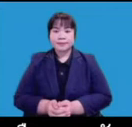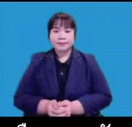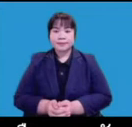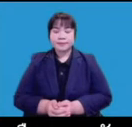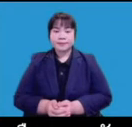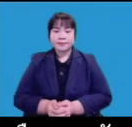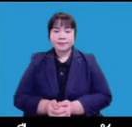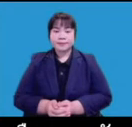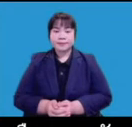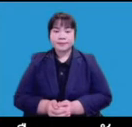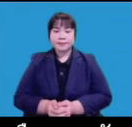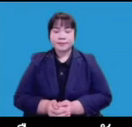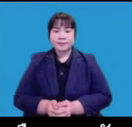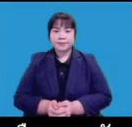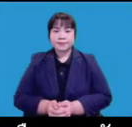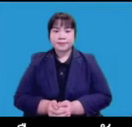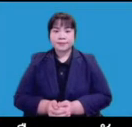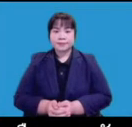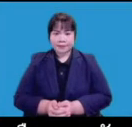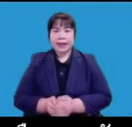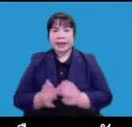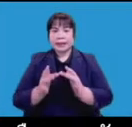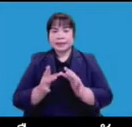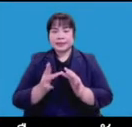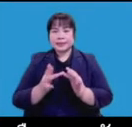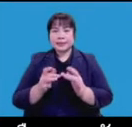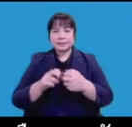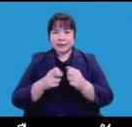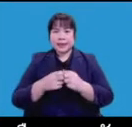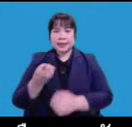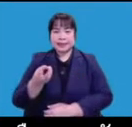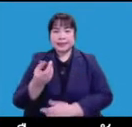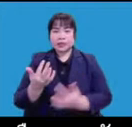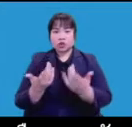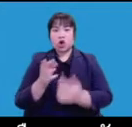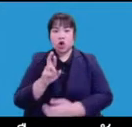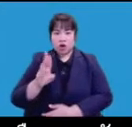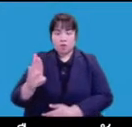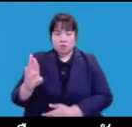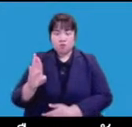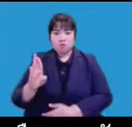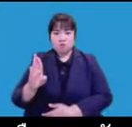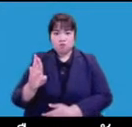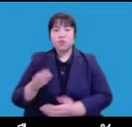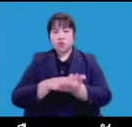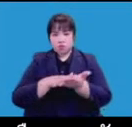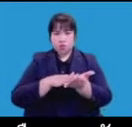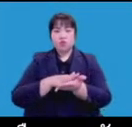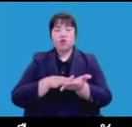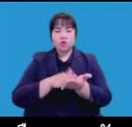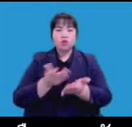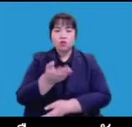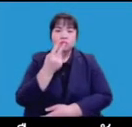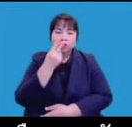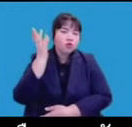พอดีมีติดสัญญาณในเรื่องของอินเทอร์เน็ตนิดนึงนะฮะจากทางระบบนะครับต้องขอโทษทางท่าน